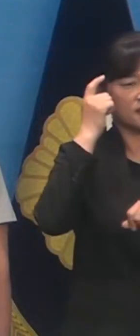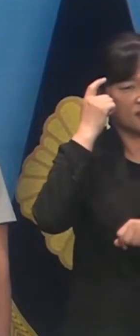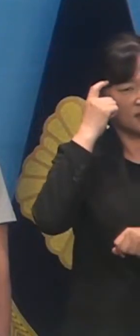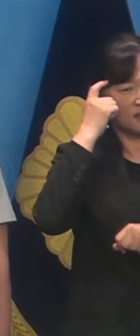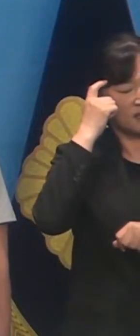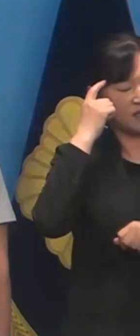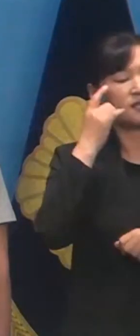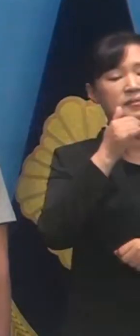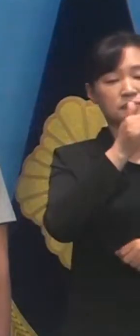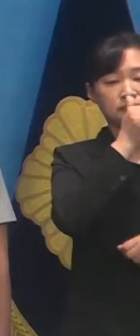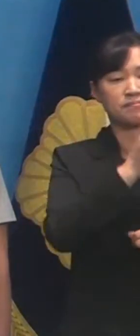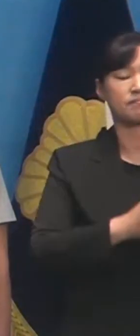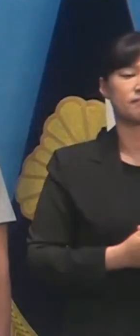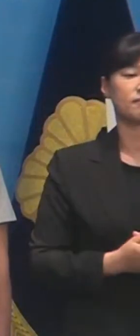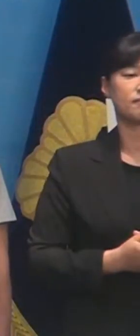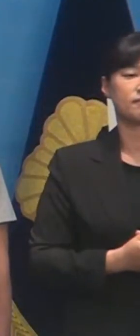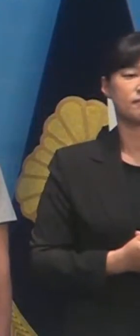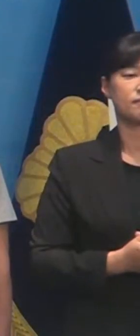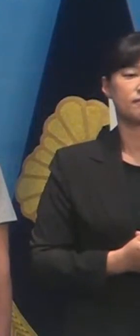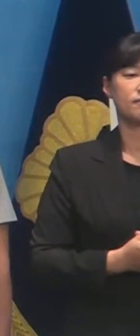생각을 개인적으로 해봅니다.